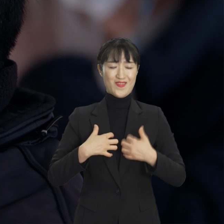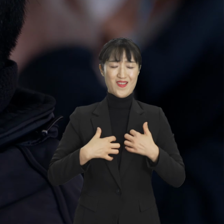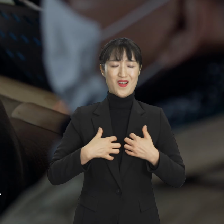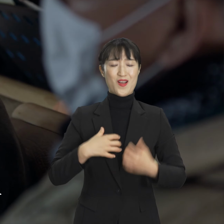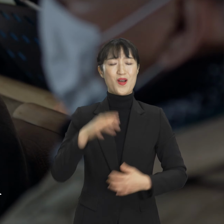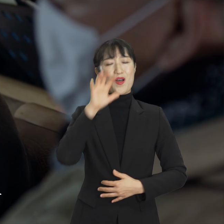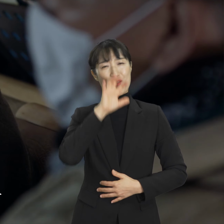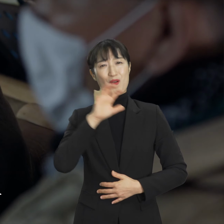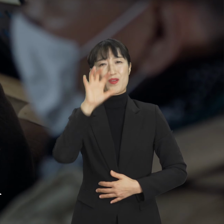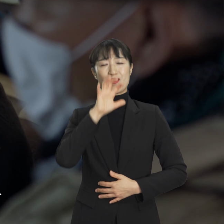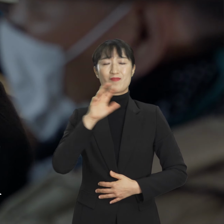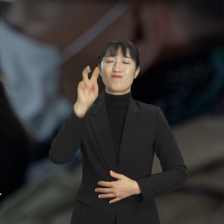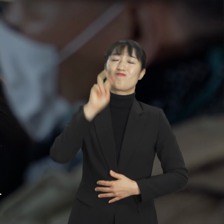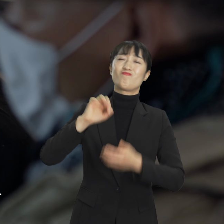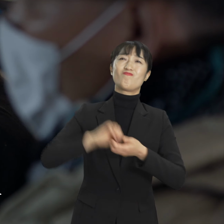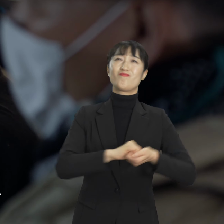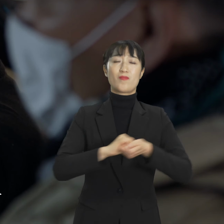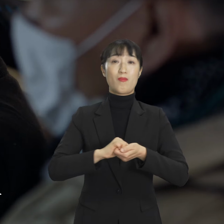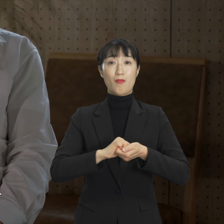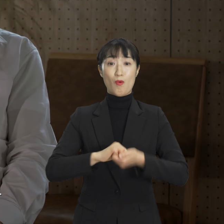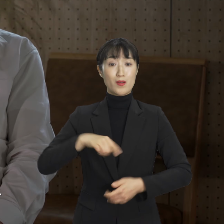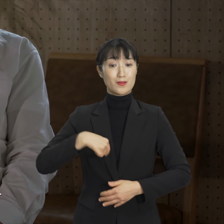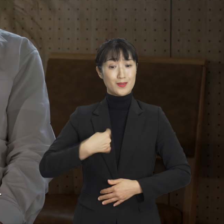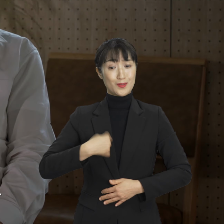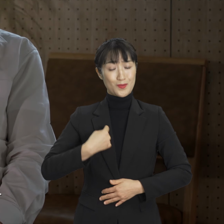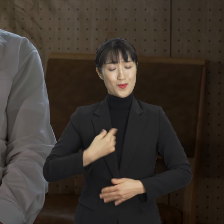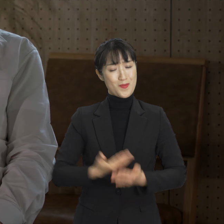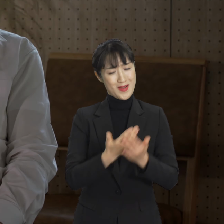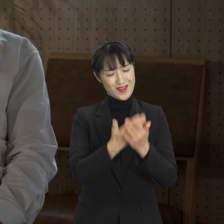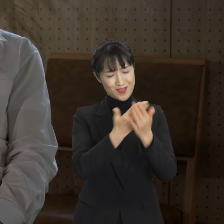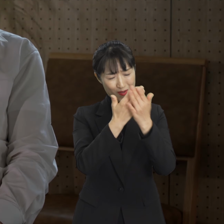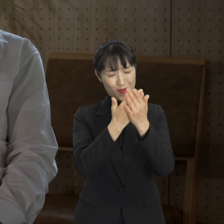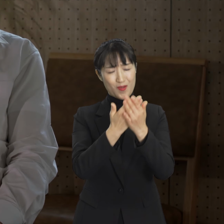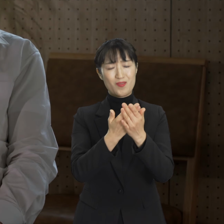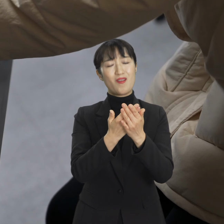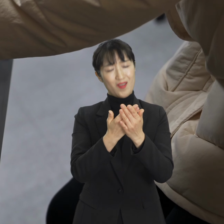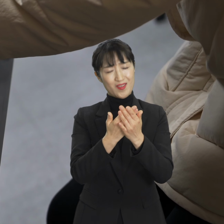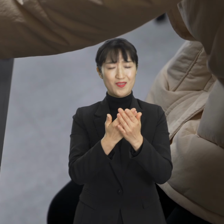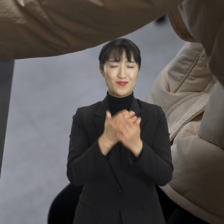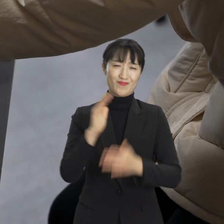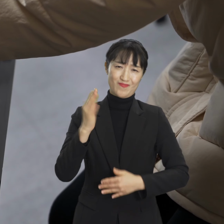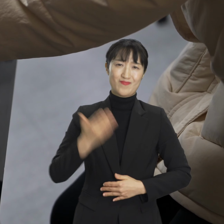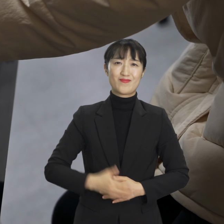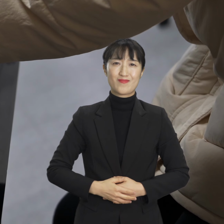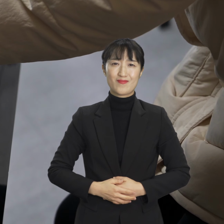노래 불러서 자기 발전되고 한 합장 단원들 됐으면 좋겠습니다 앞으로 희망입니다